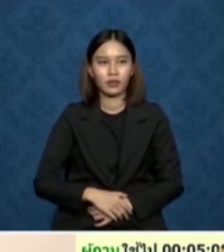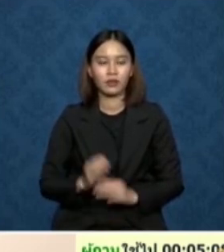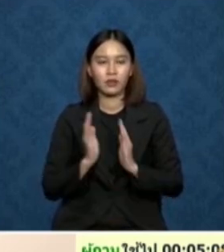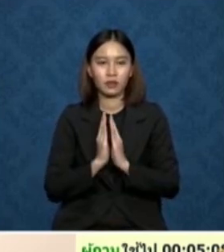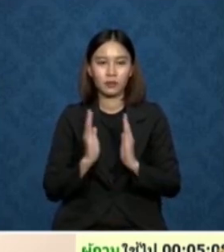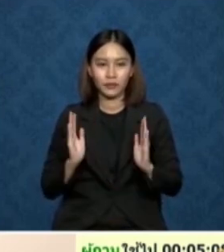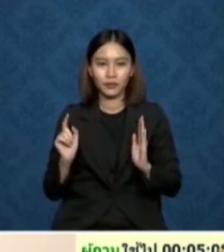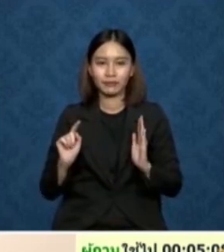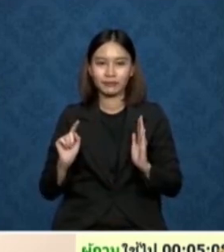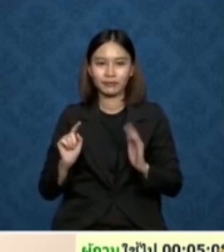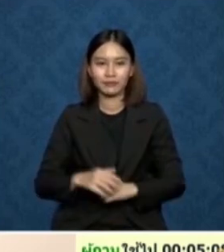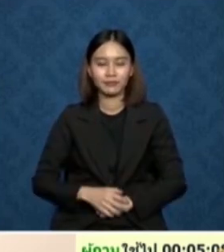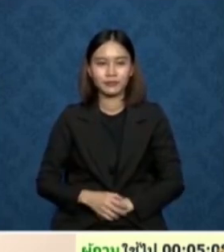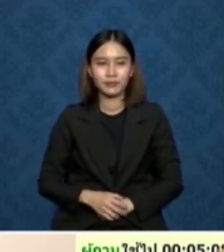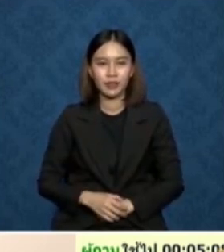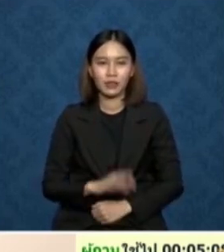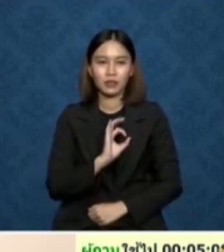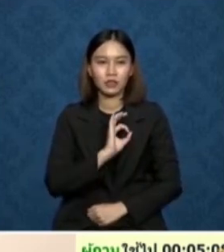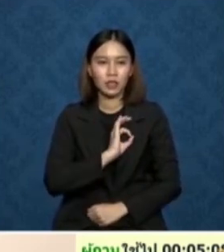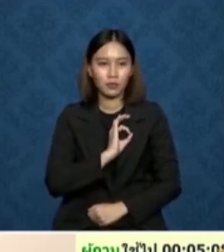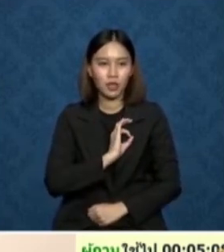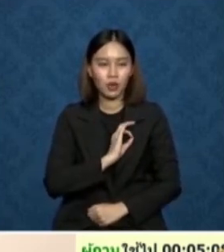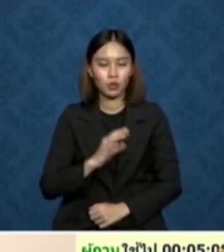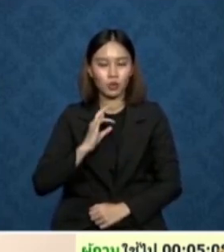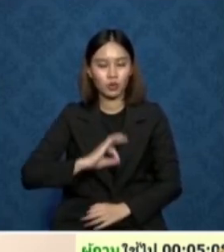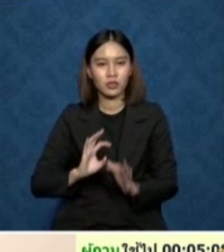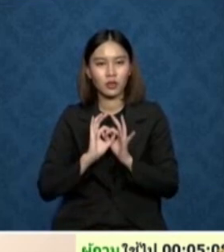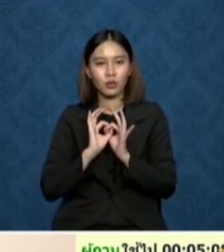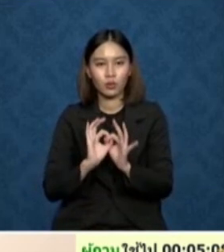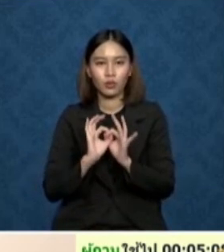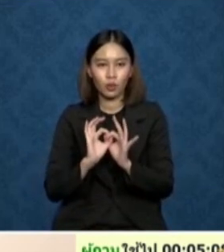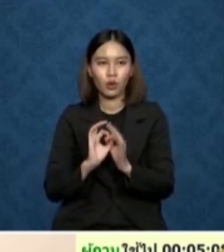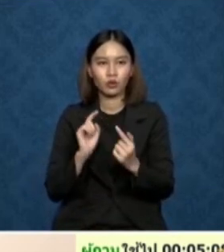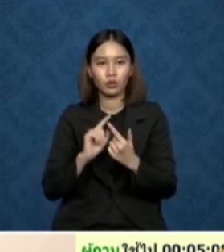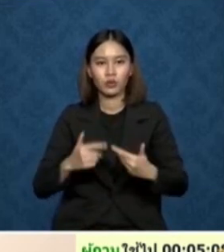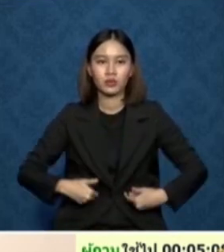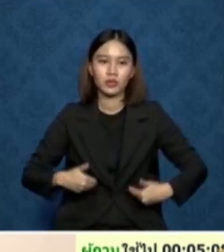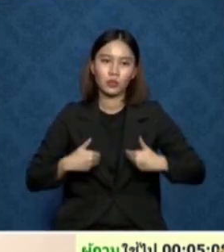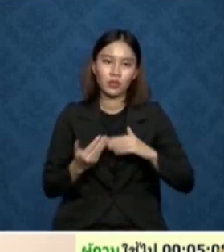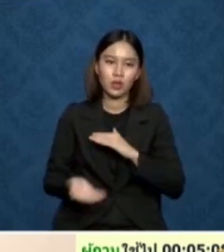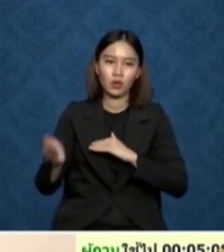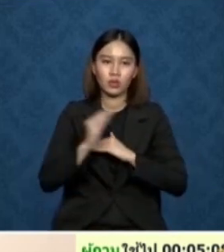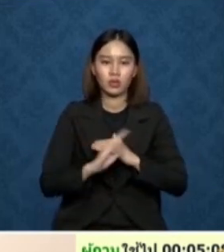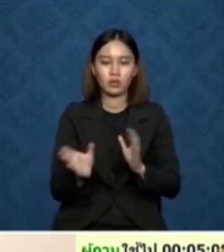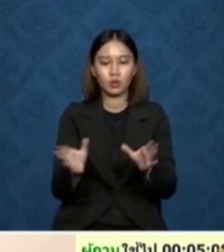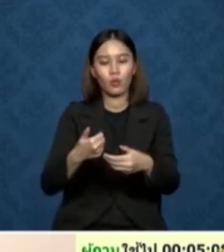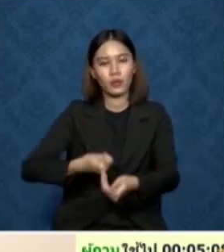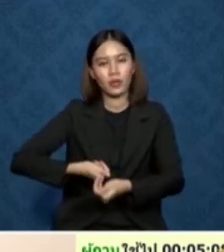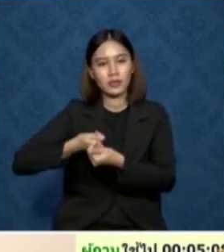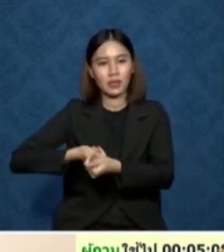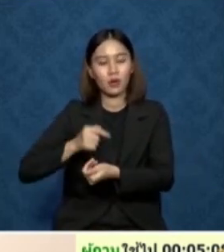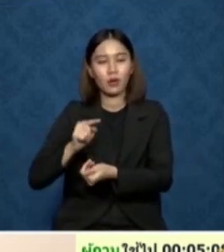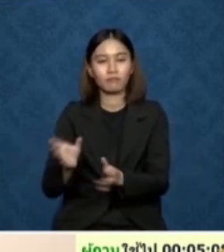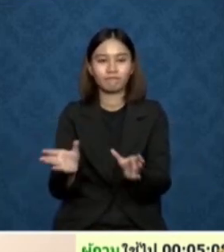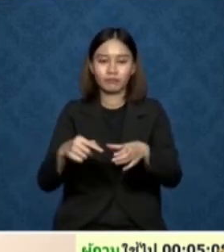ก็ตขอขบคณนะครับที่ท่านสมาชิกมีความห่วงใยในชีวิตของเกษตกร ซึ่งเป็น